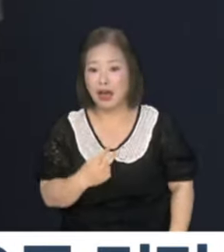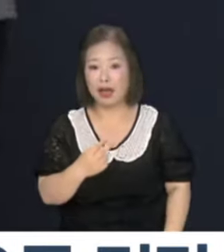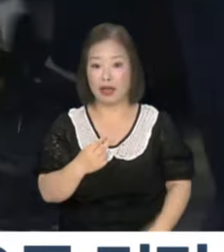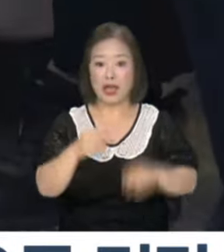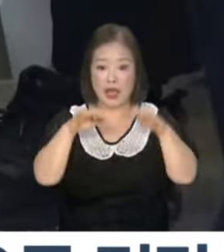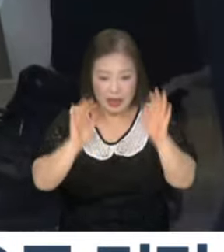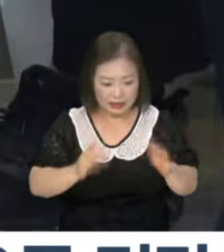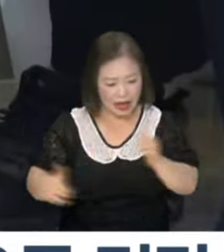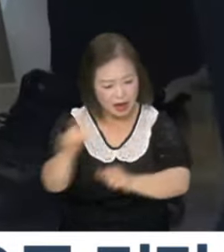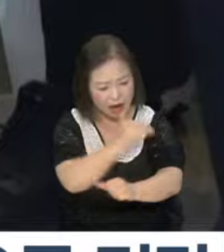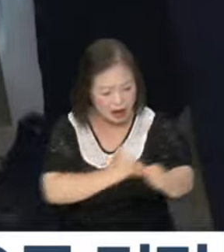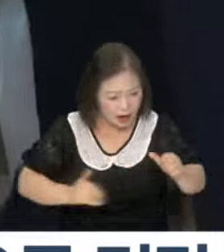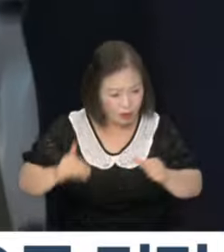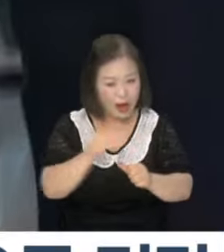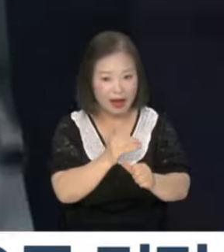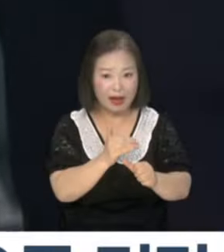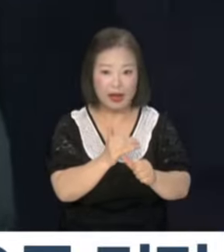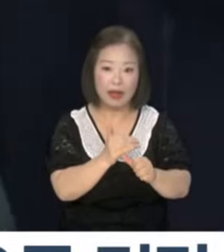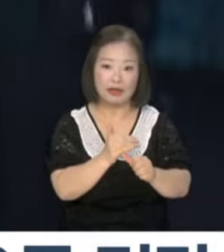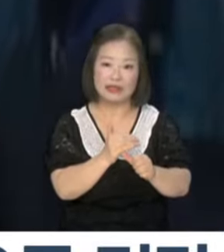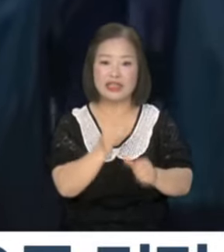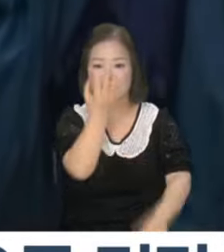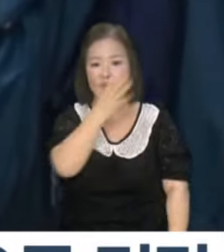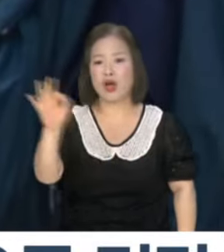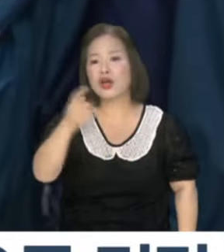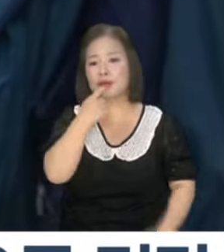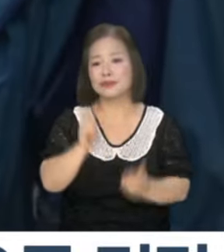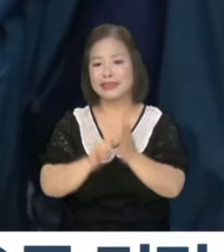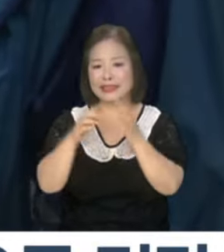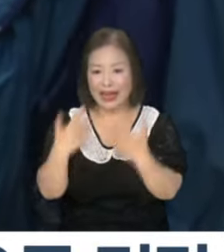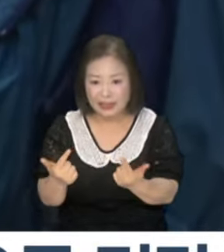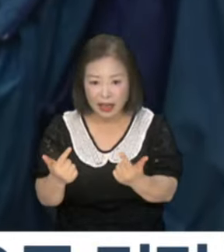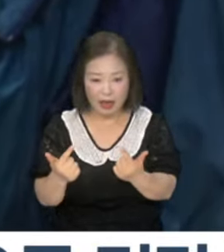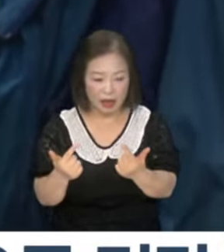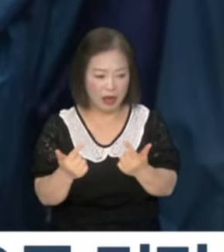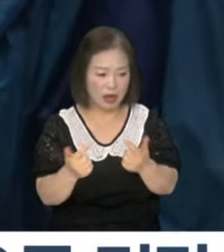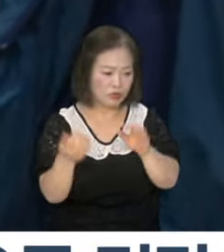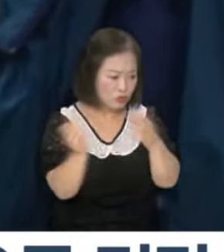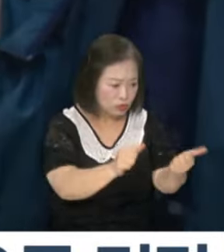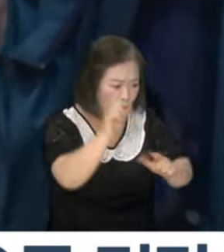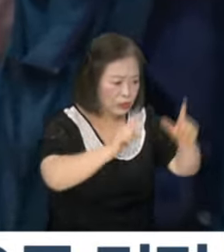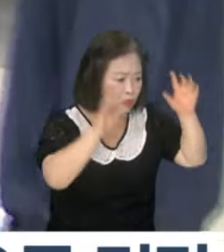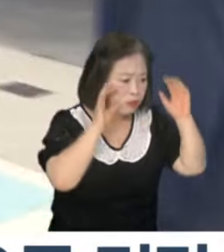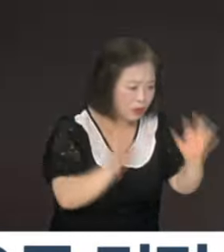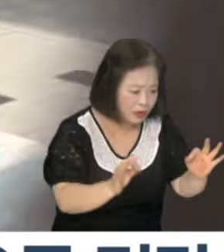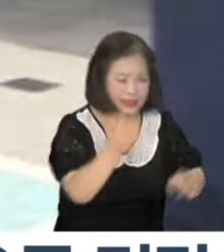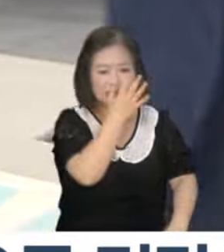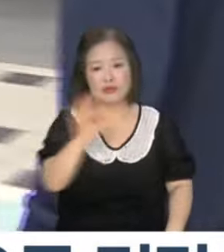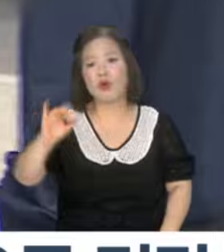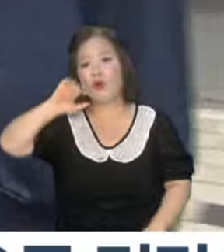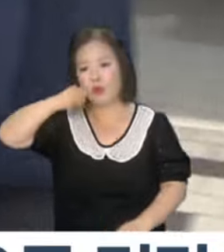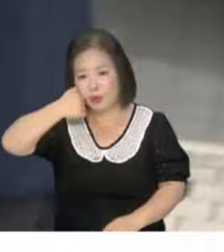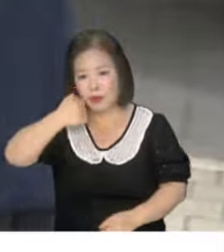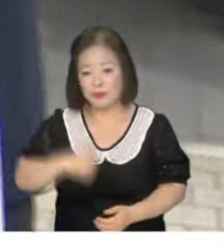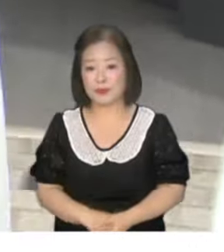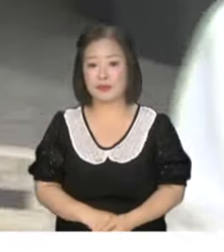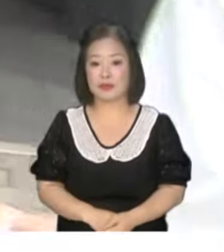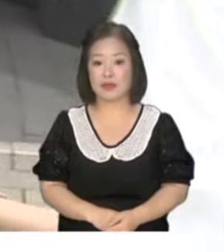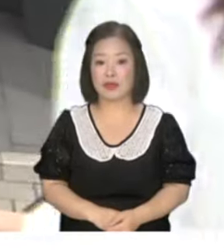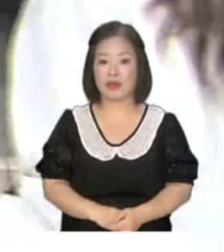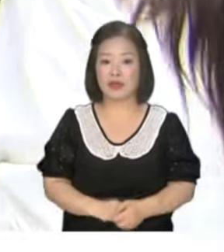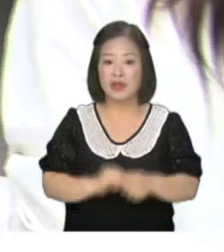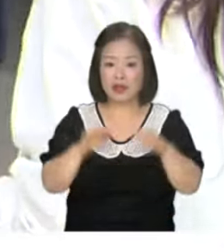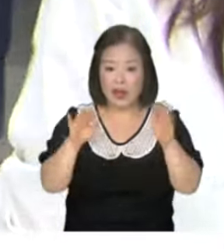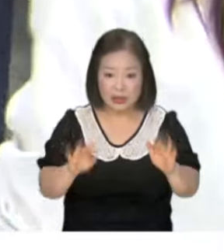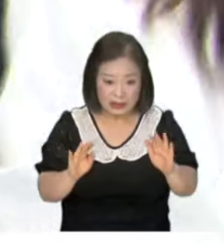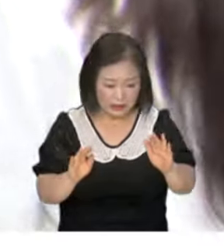현실을 받아들이기엔 너무 힘이 됩니다. 시신을 보고도 믿을 수 없습니다. 그 신체를 보게 되면 뭐